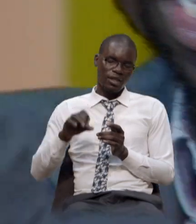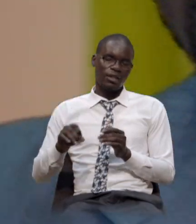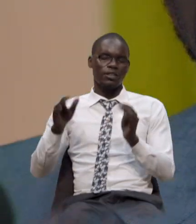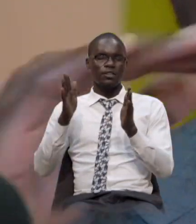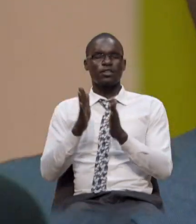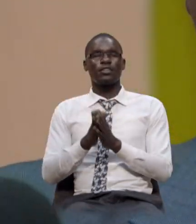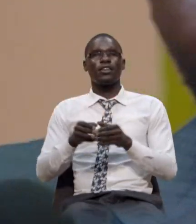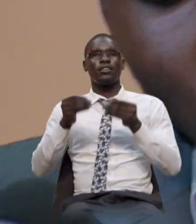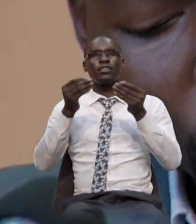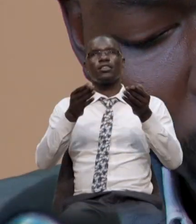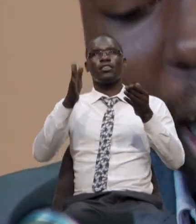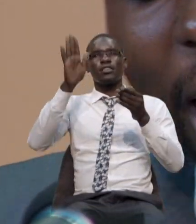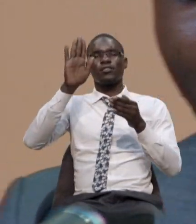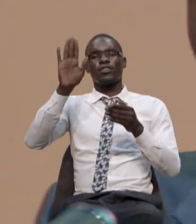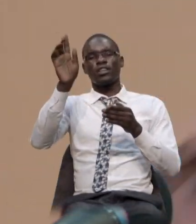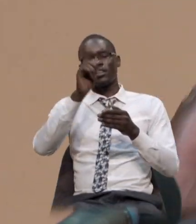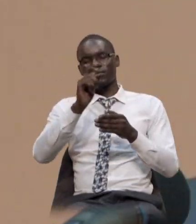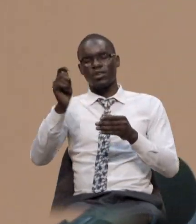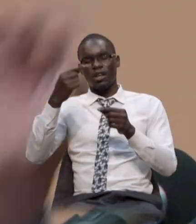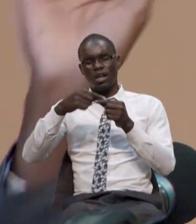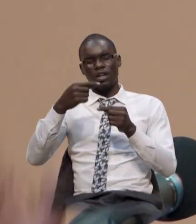Mwana, uka